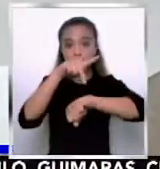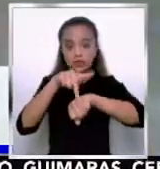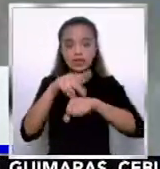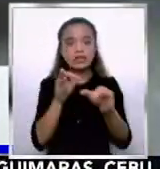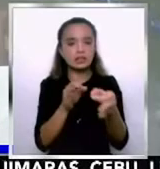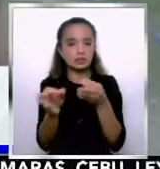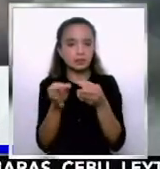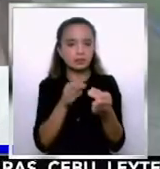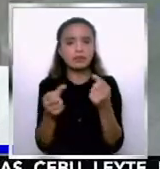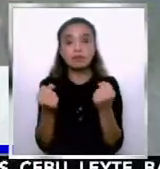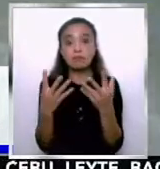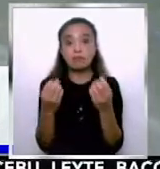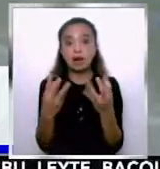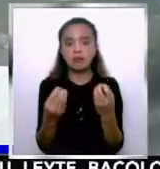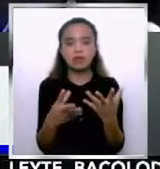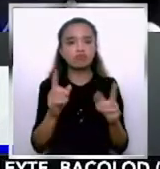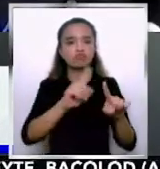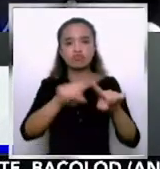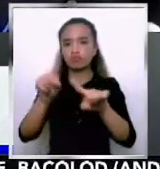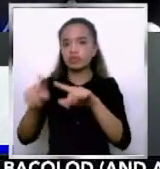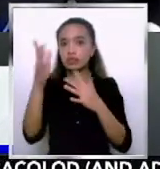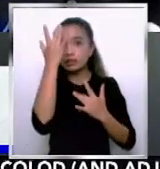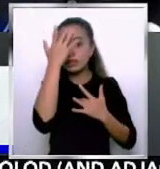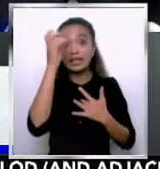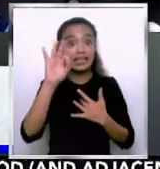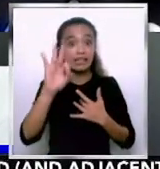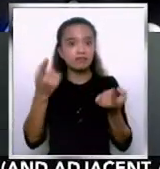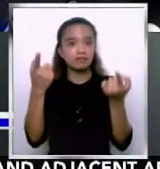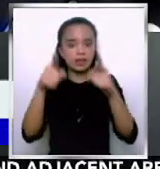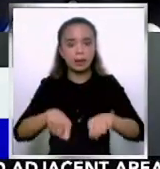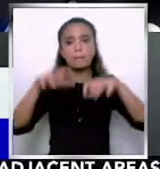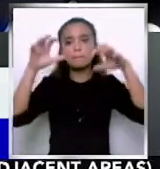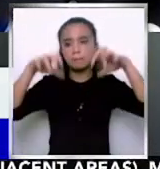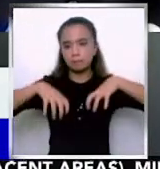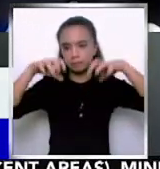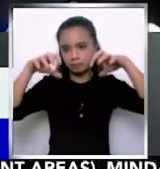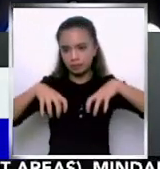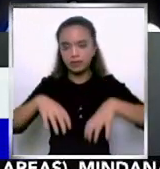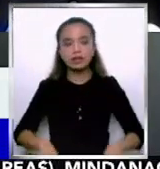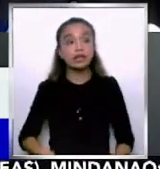viral disease cases kapag tag-ulan. Pag nag-uulan,